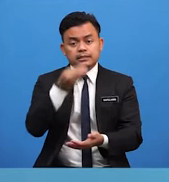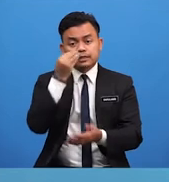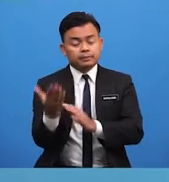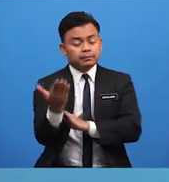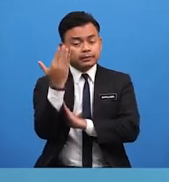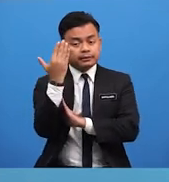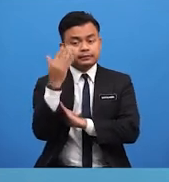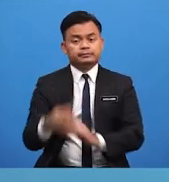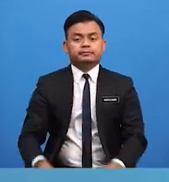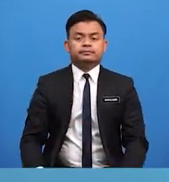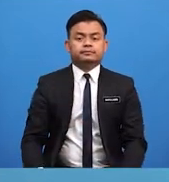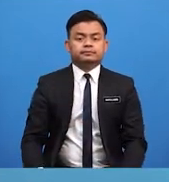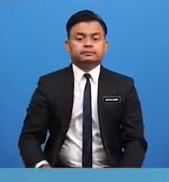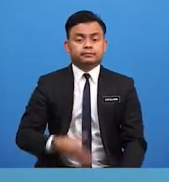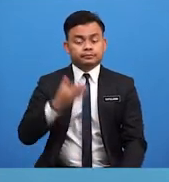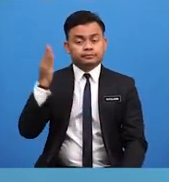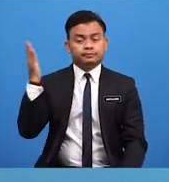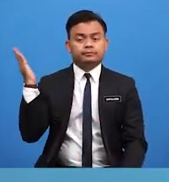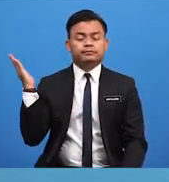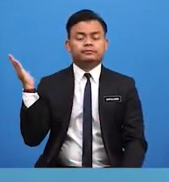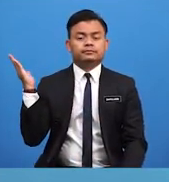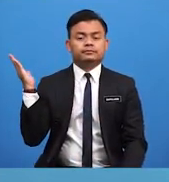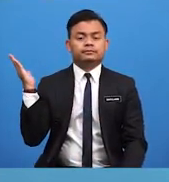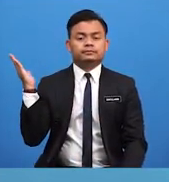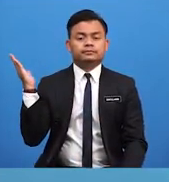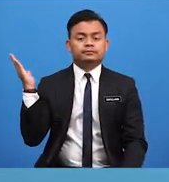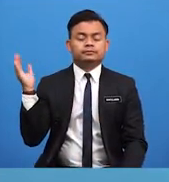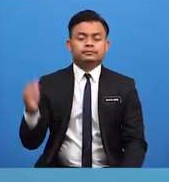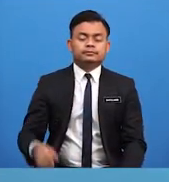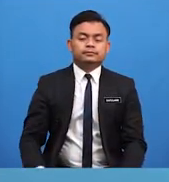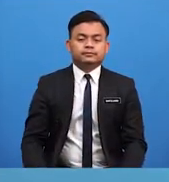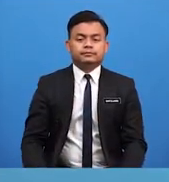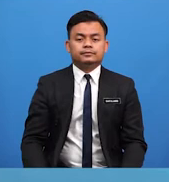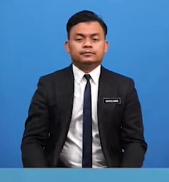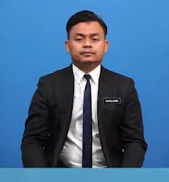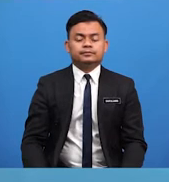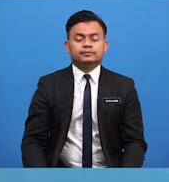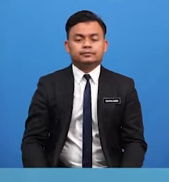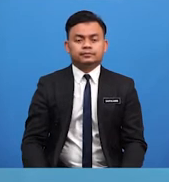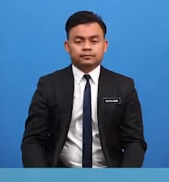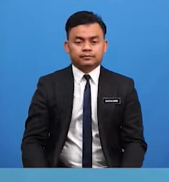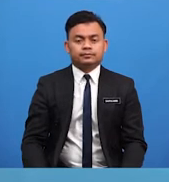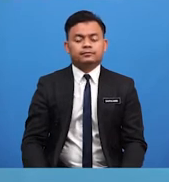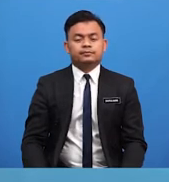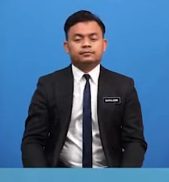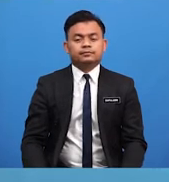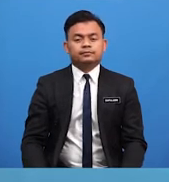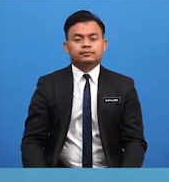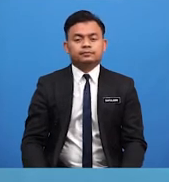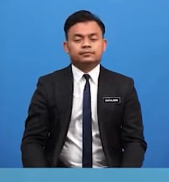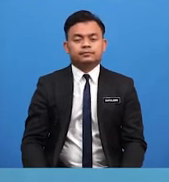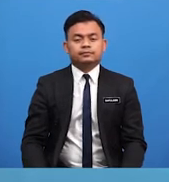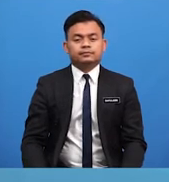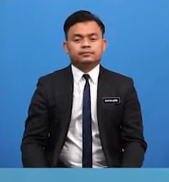berkhasiat, seimbang, mudah dihadam dan mengenyangkan.